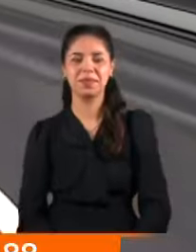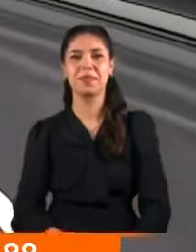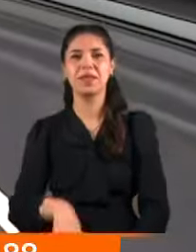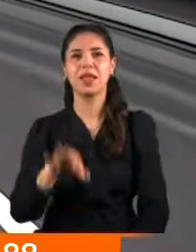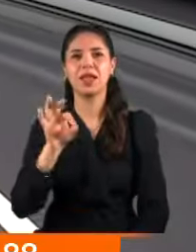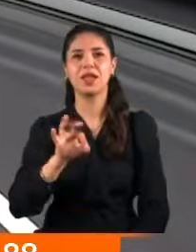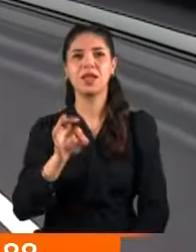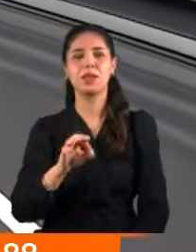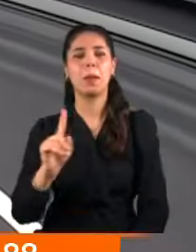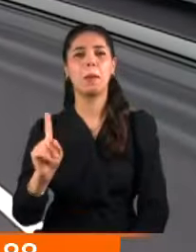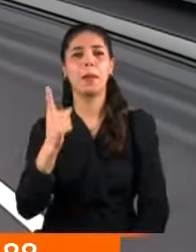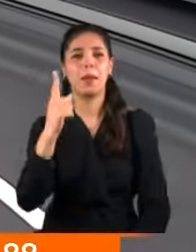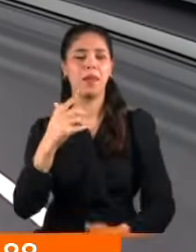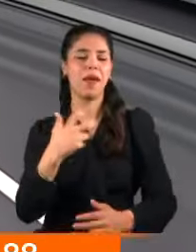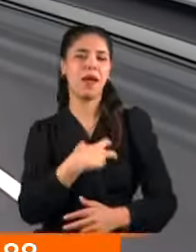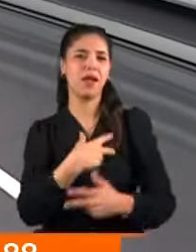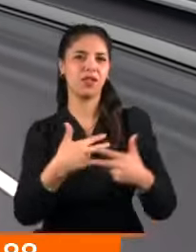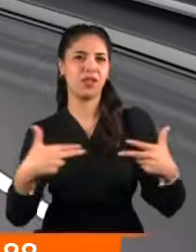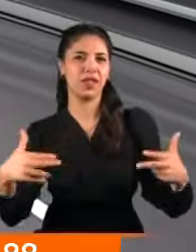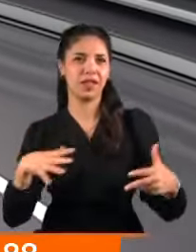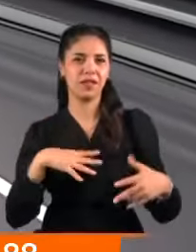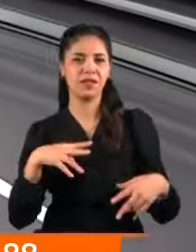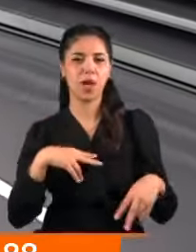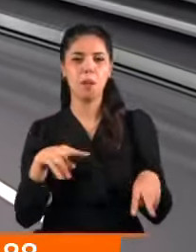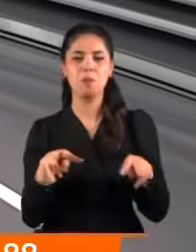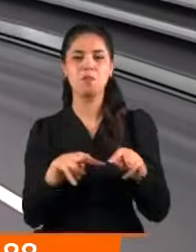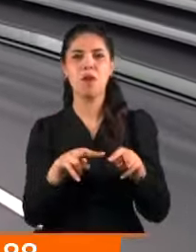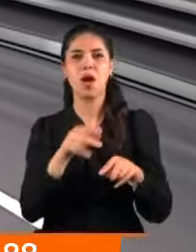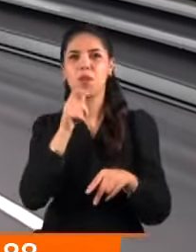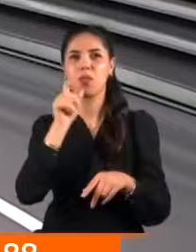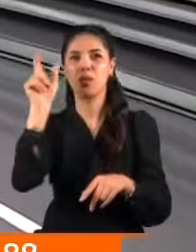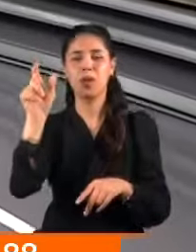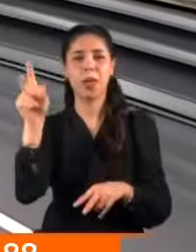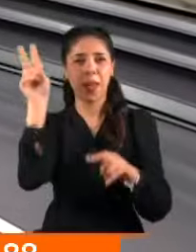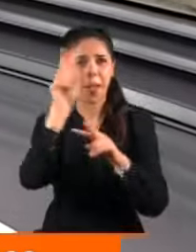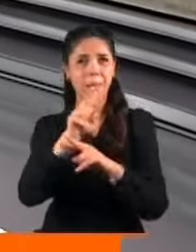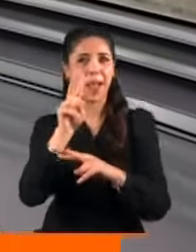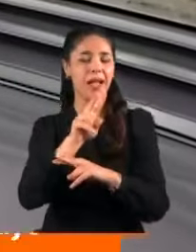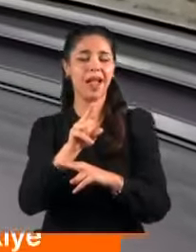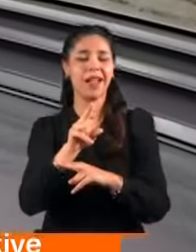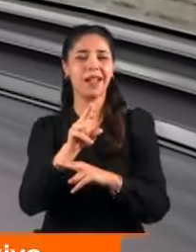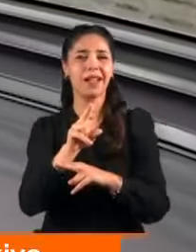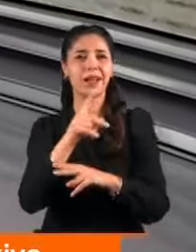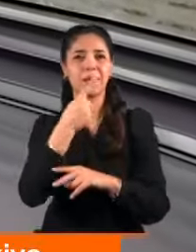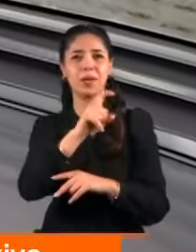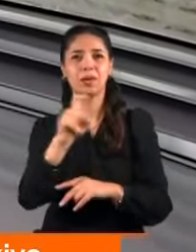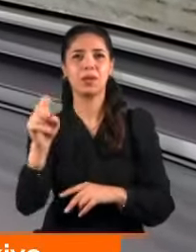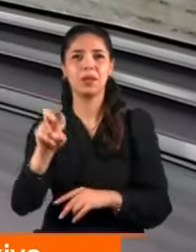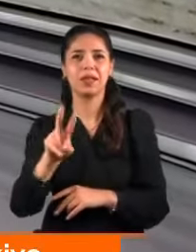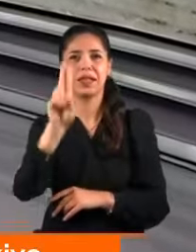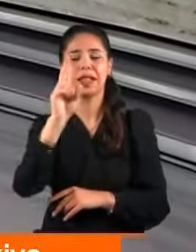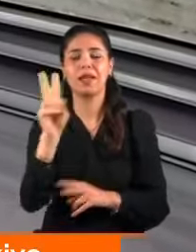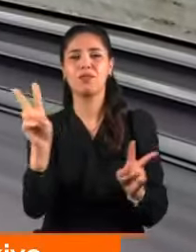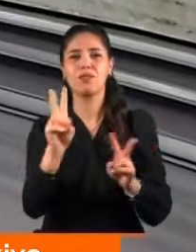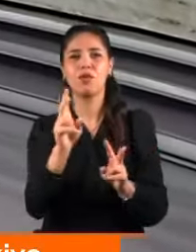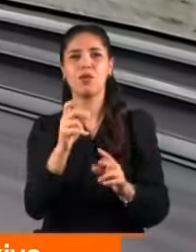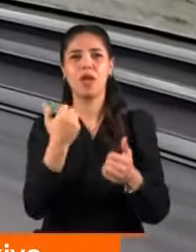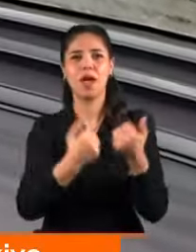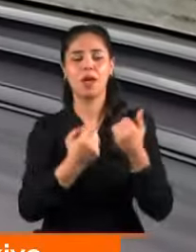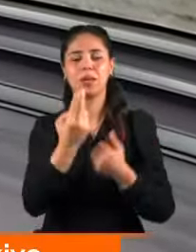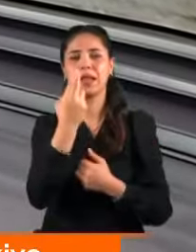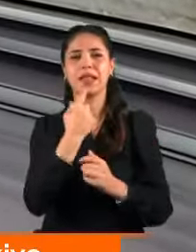Sıra dışı bir aşk hikayesiyle devam edeceğiz. Mahmut Çınar hayalini kurduğu aşka, yani 1987 model arabasına 7 yıl önce